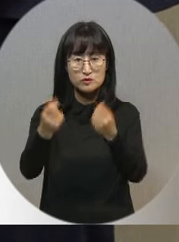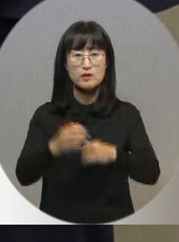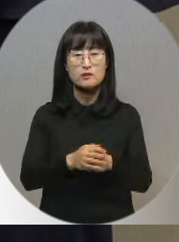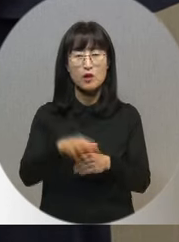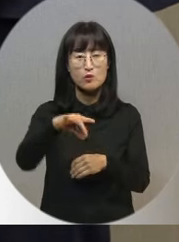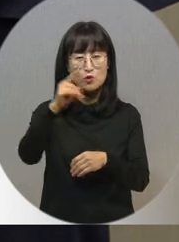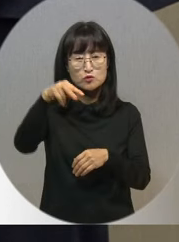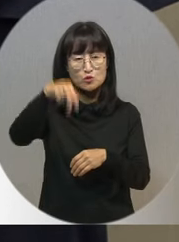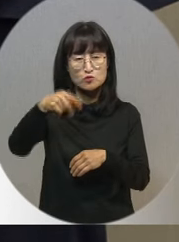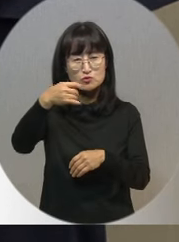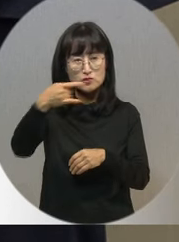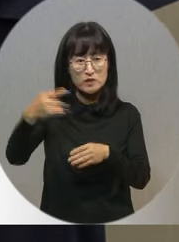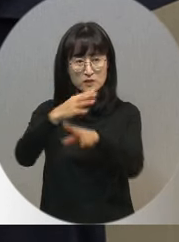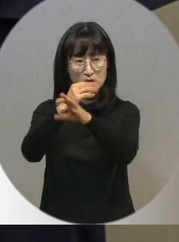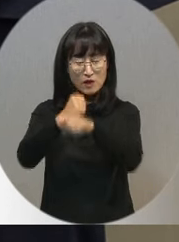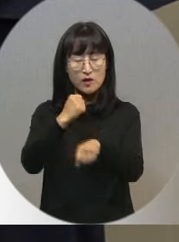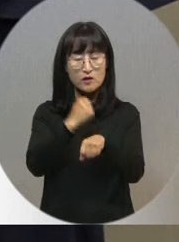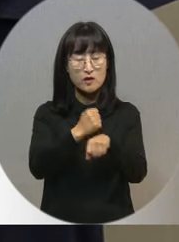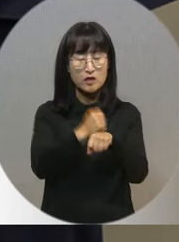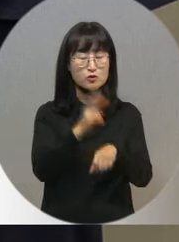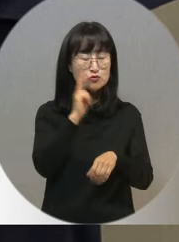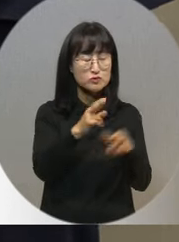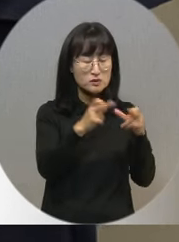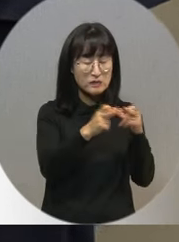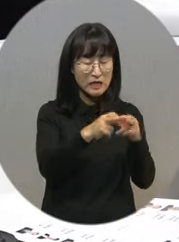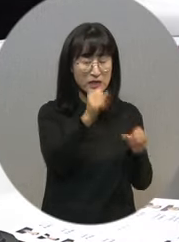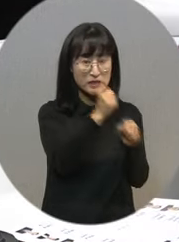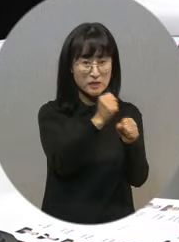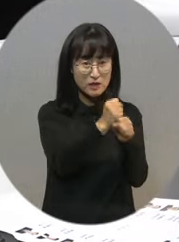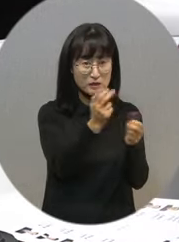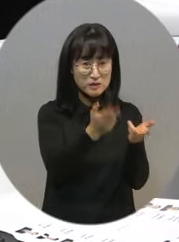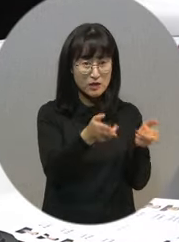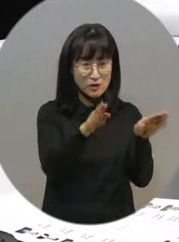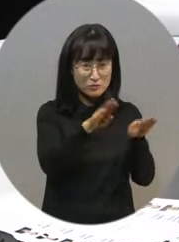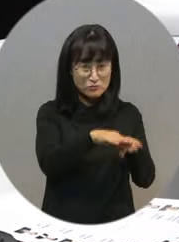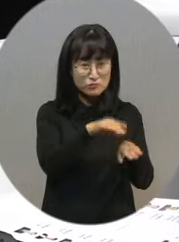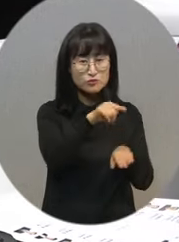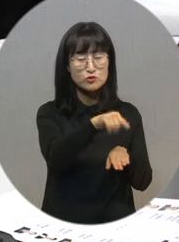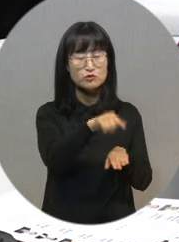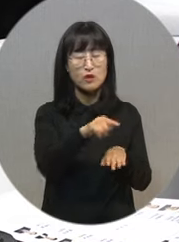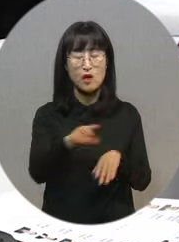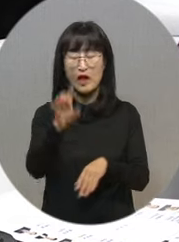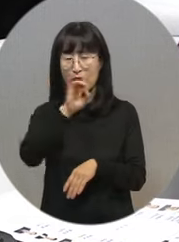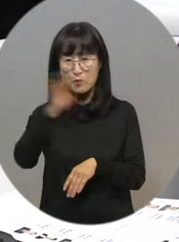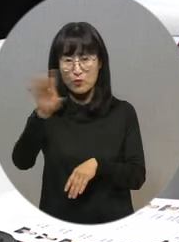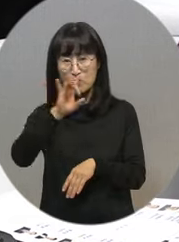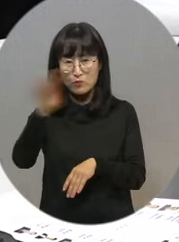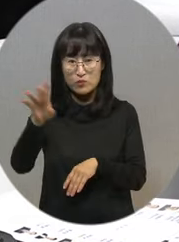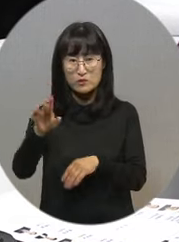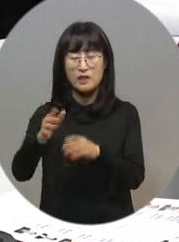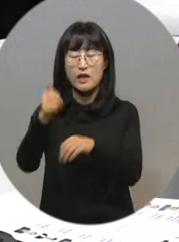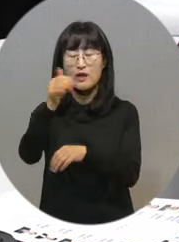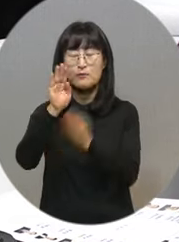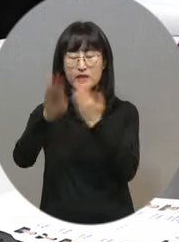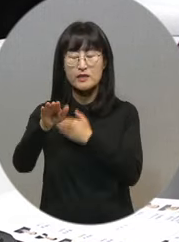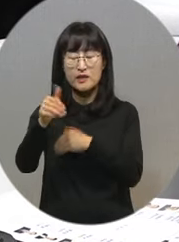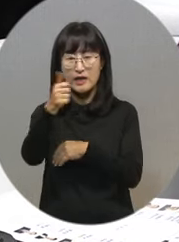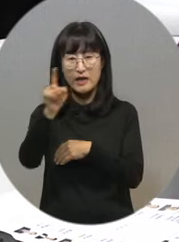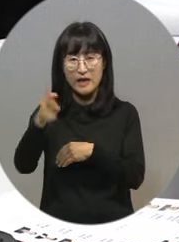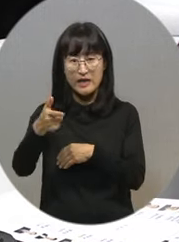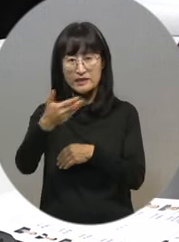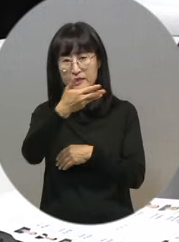요구하는 중중장애인 생산품 생산 시설과이를 불가하다고 회신한 미래 한강본부 입장 차이입니다